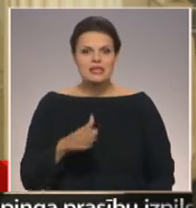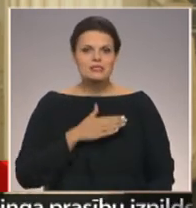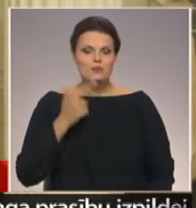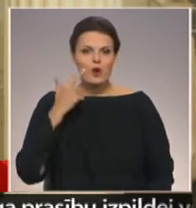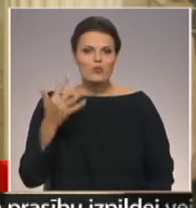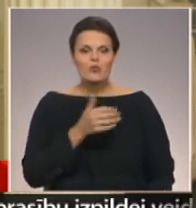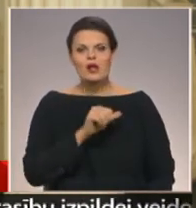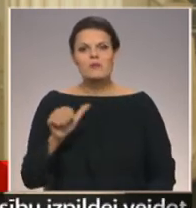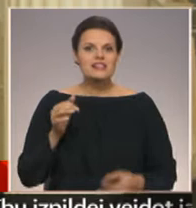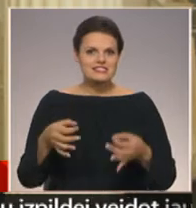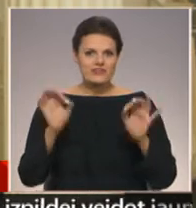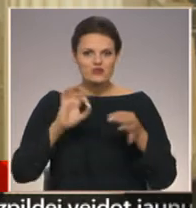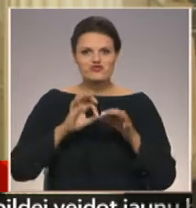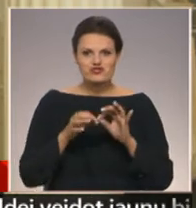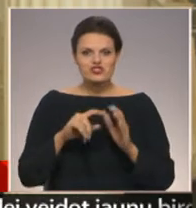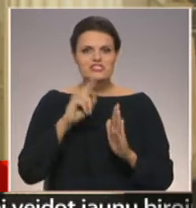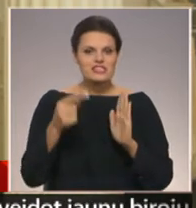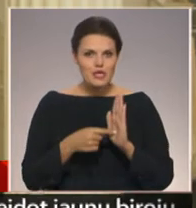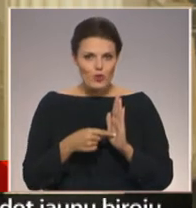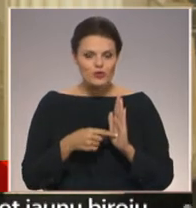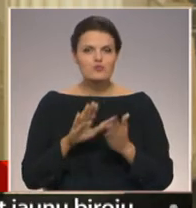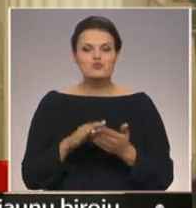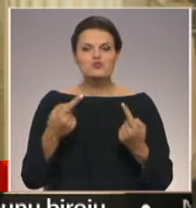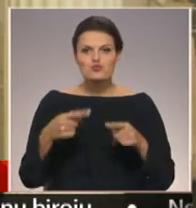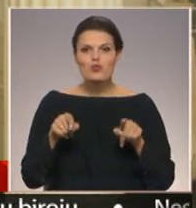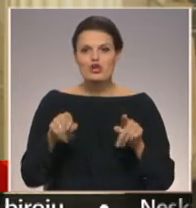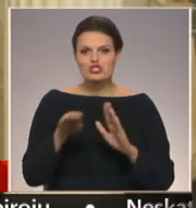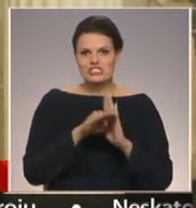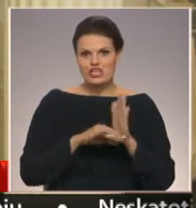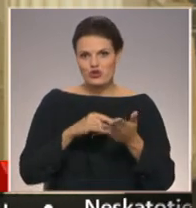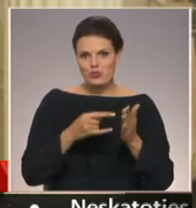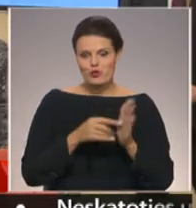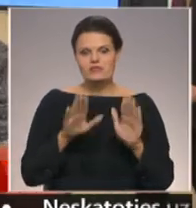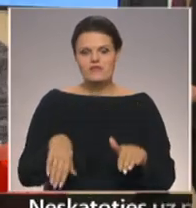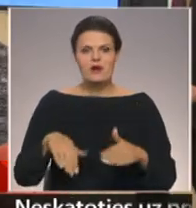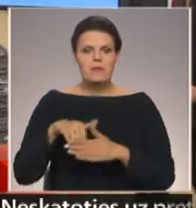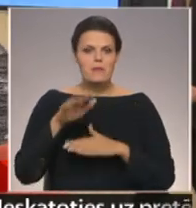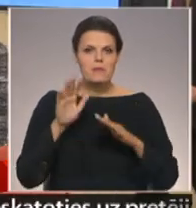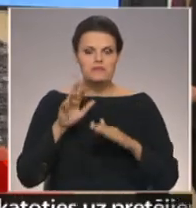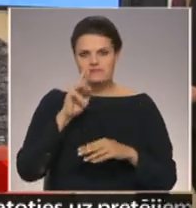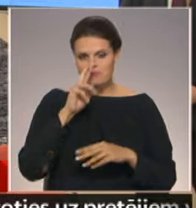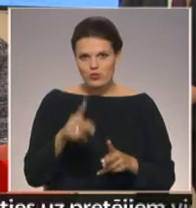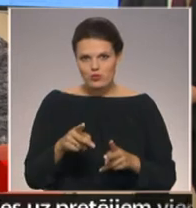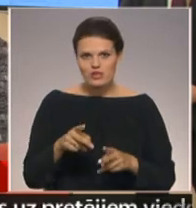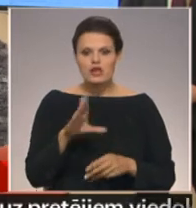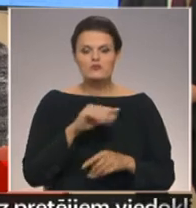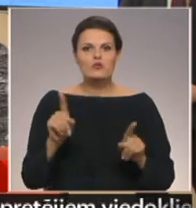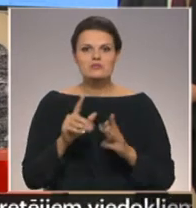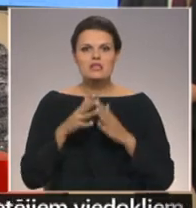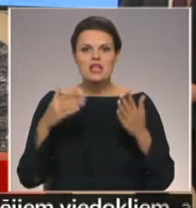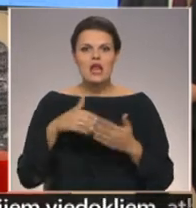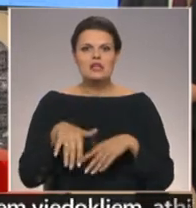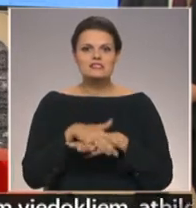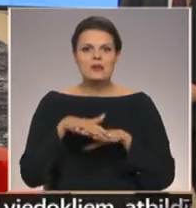pats būtiskākais un sarežģītākais jautājums, uz ko šis likuma projekts var paklupt. Mums ir liela sabiedrības daļa, kas ir